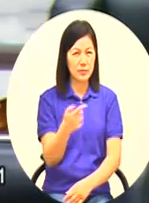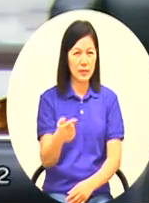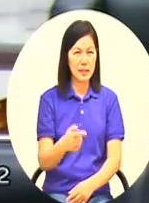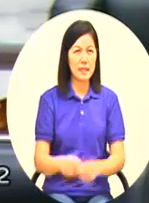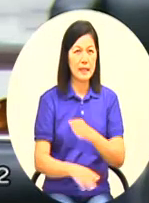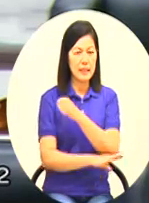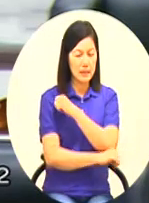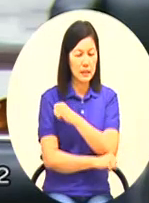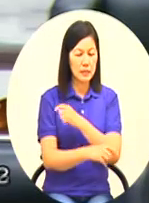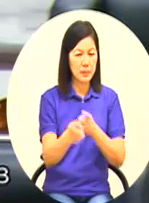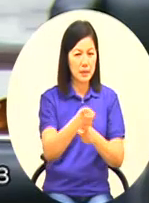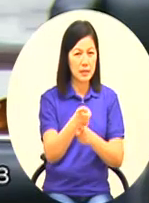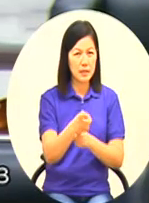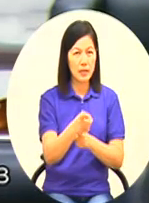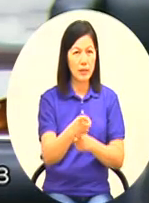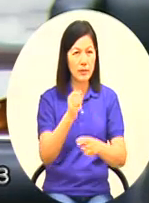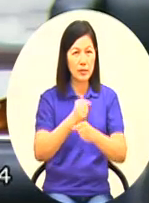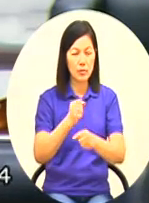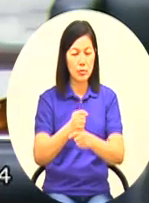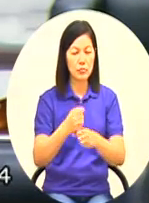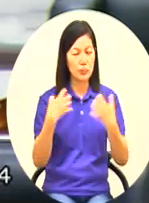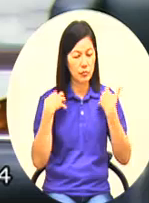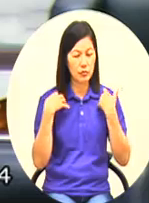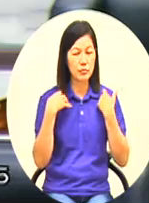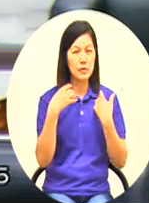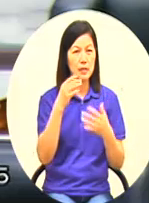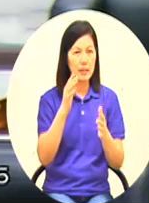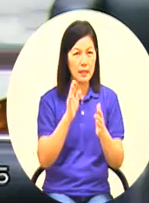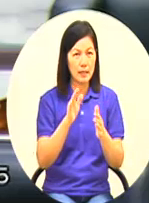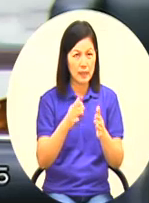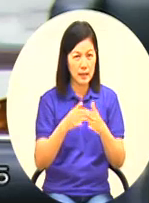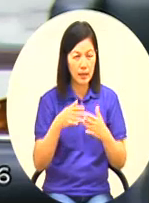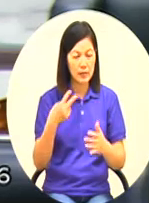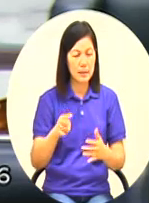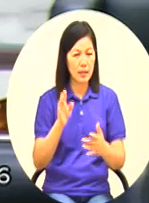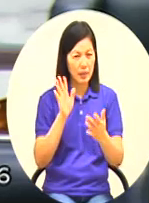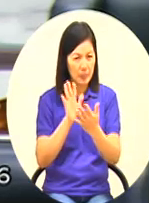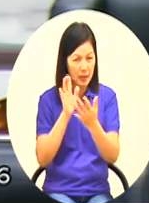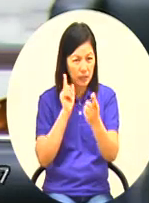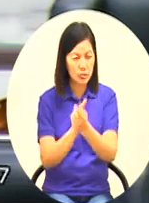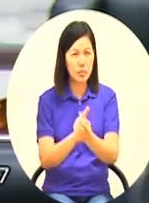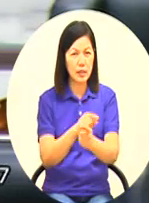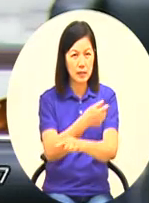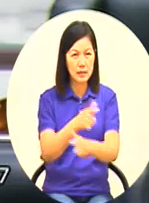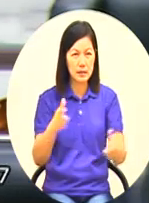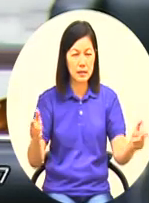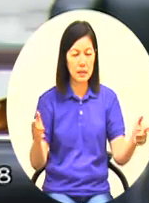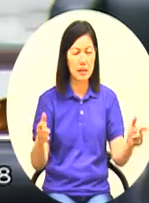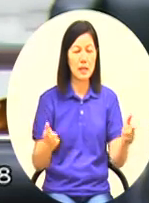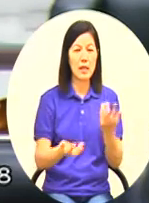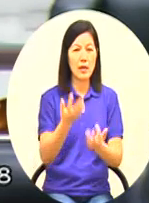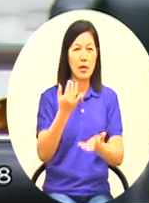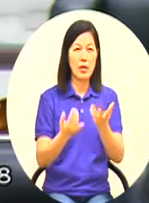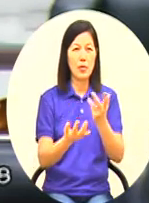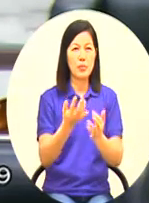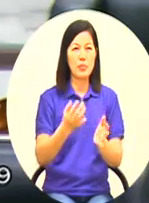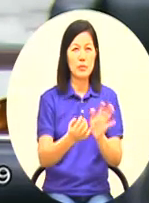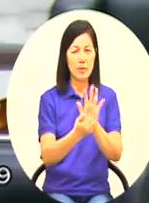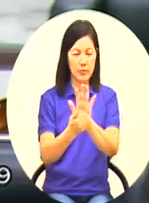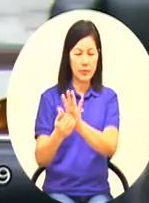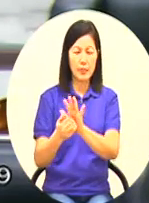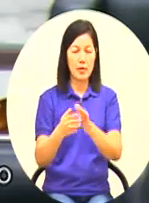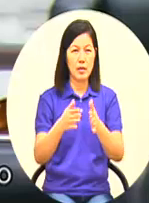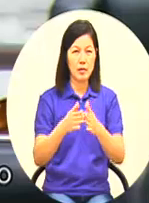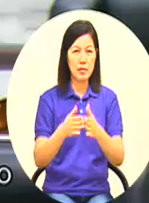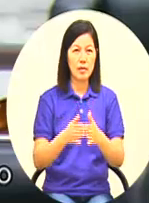的消防业务我们面对了越来越多元的消防问题以外我们消